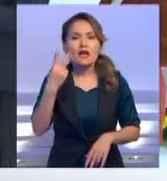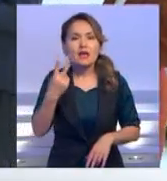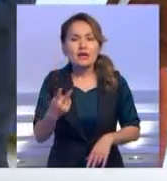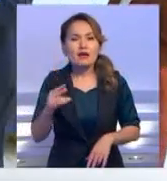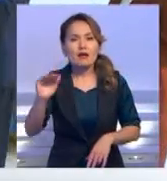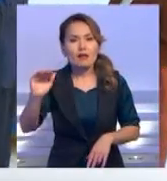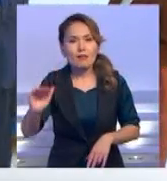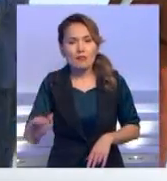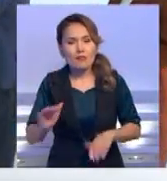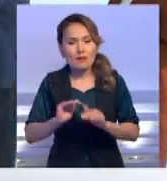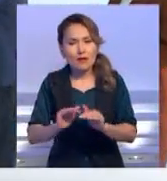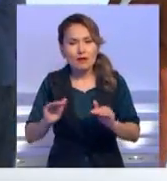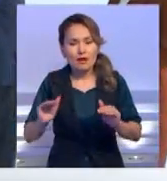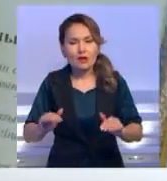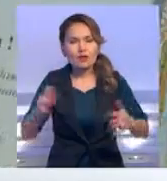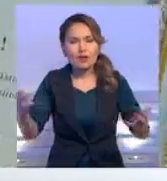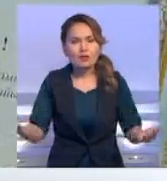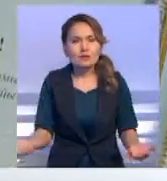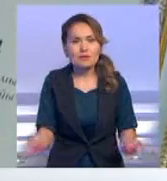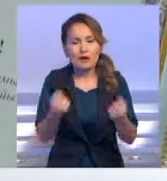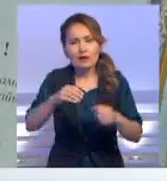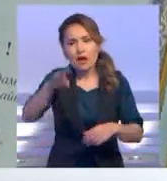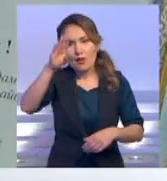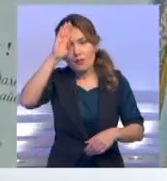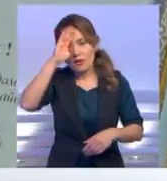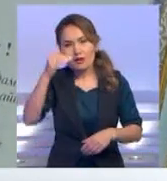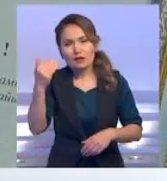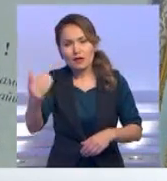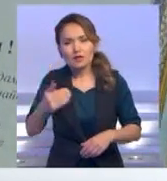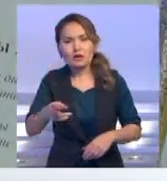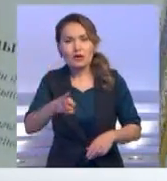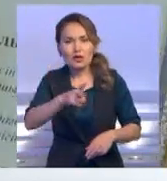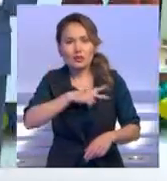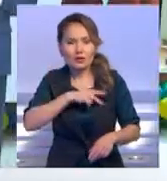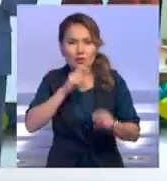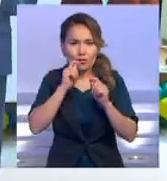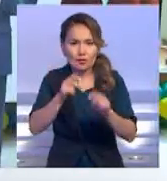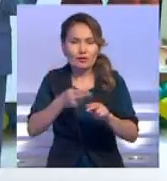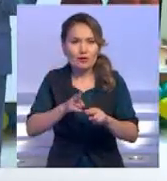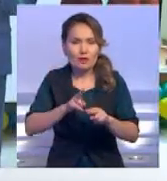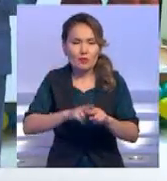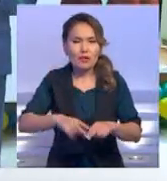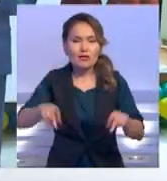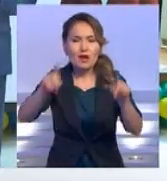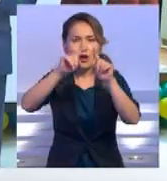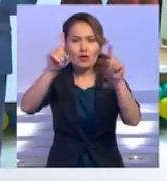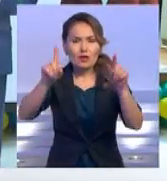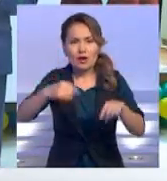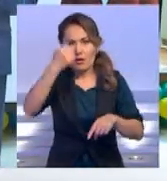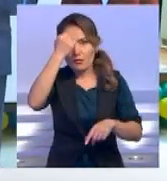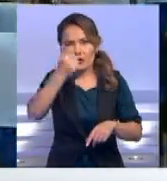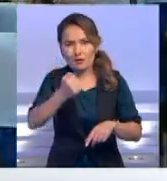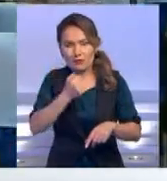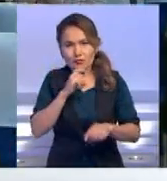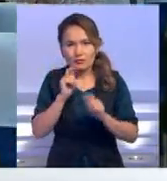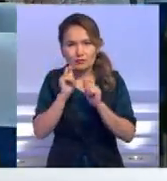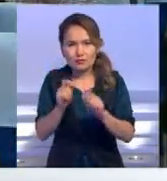батырларын төтенше жағдайлар комитетте ұмыт қалдырмапты. Нұрман мен Демежан бұл күні алғыс арқалаған азаматтар қатарында.